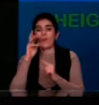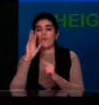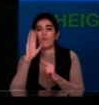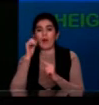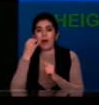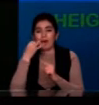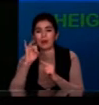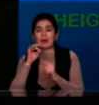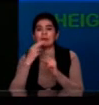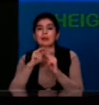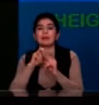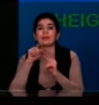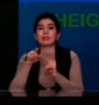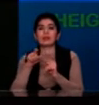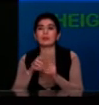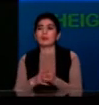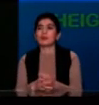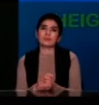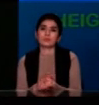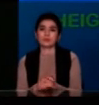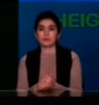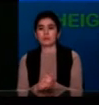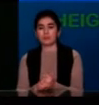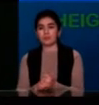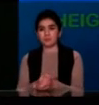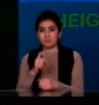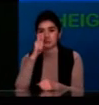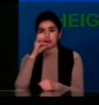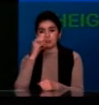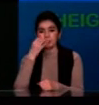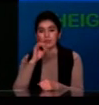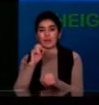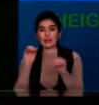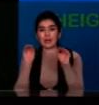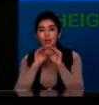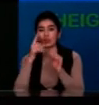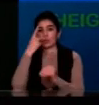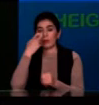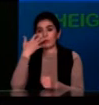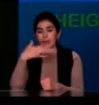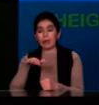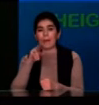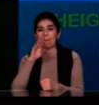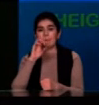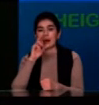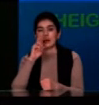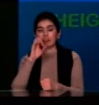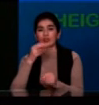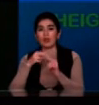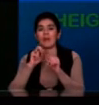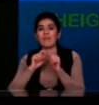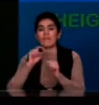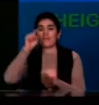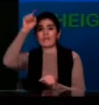количество пикселей атрибутом width. Height равное 150 пикселей – это